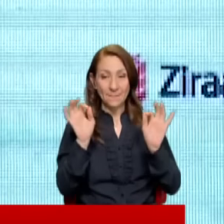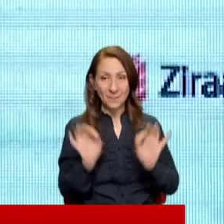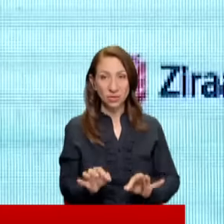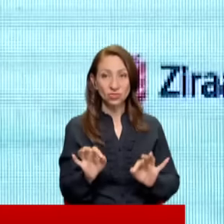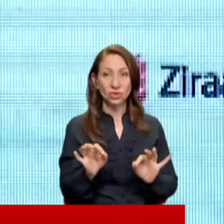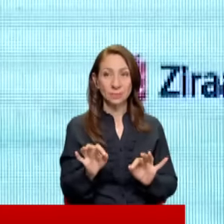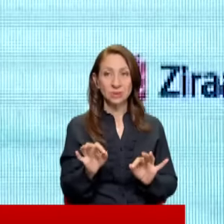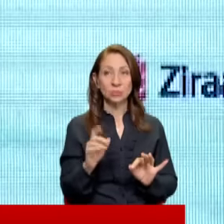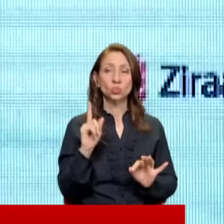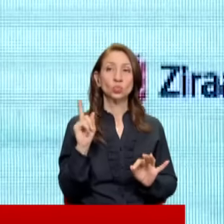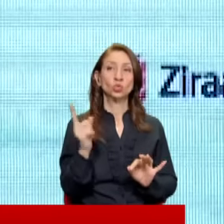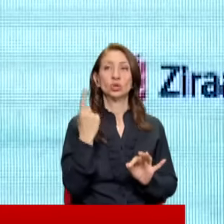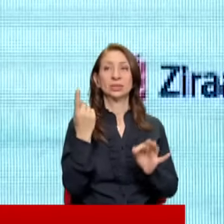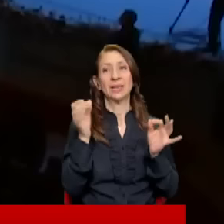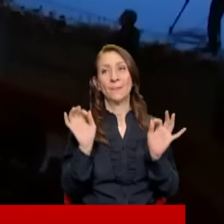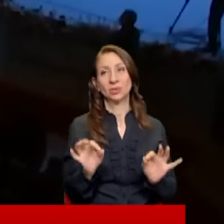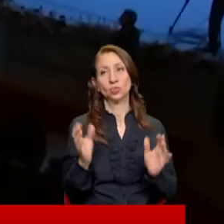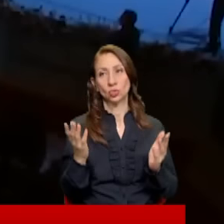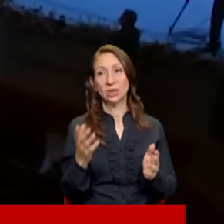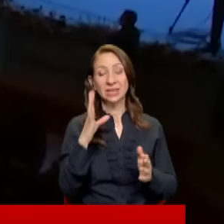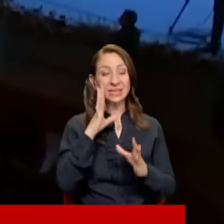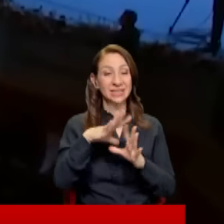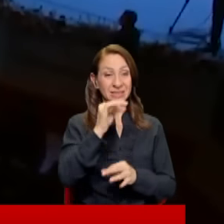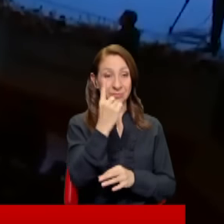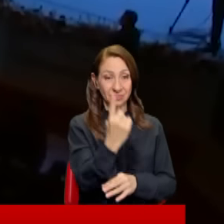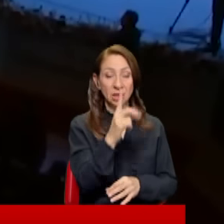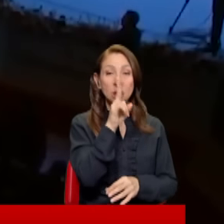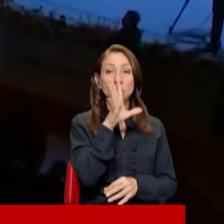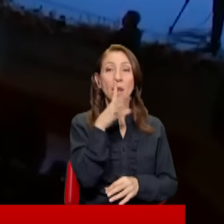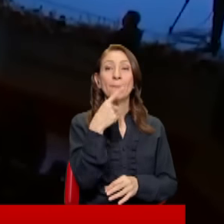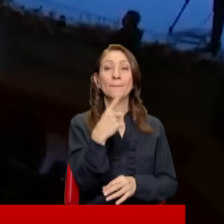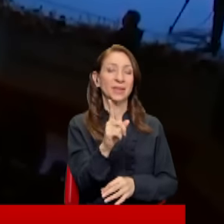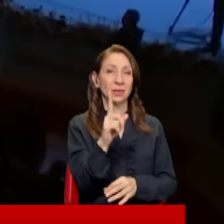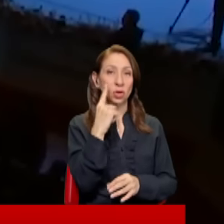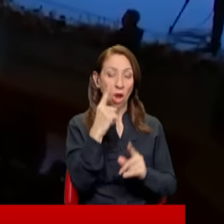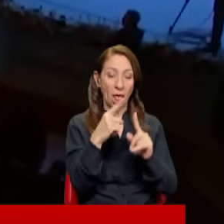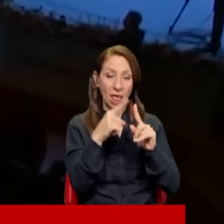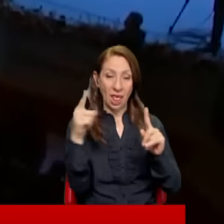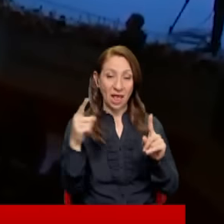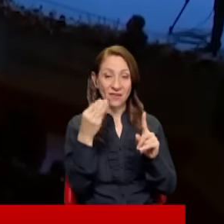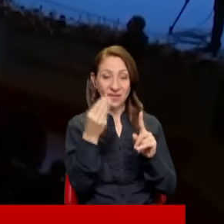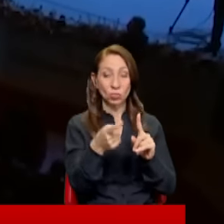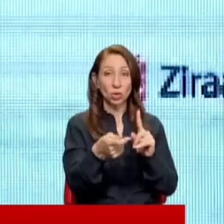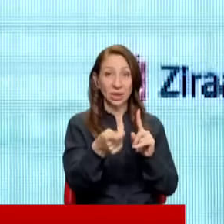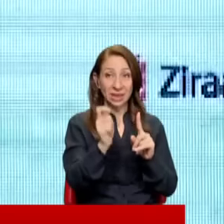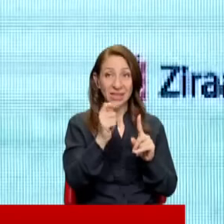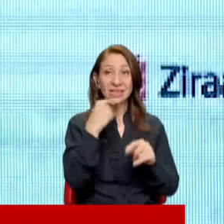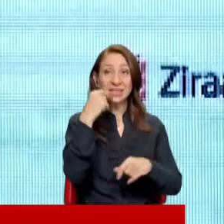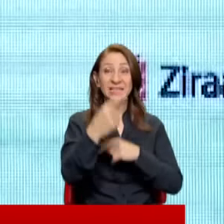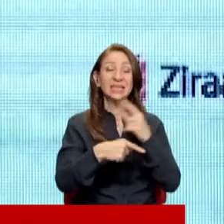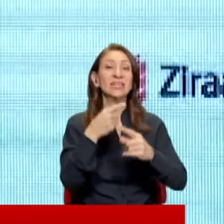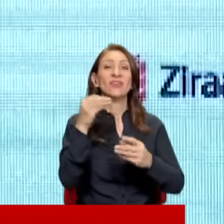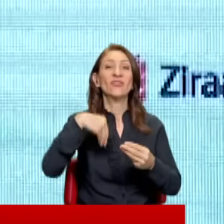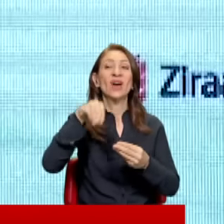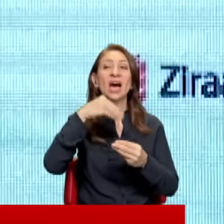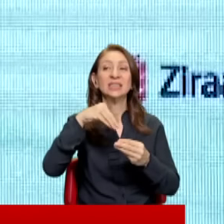geçireceğimiz müjdesiyle başlıyoruz kişi başına 250.000 liraya kadar verilecek bu kredinin yıllık